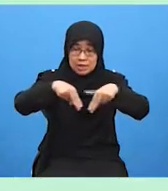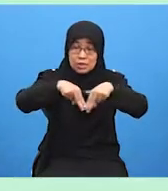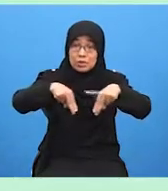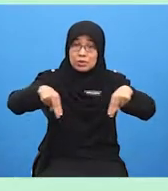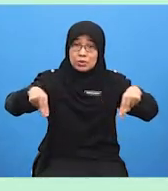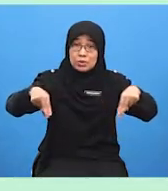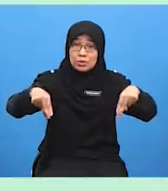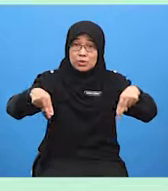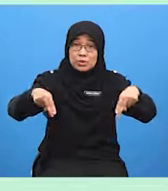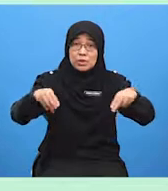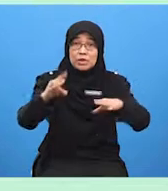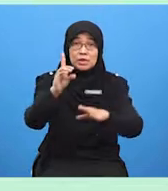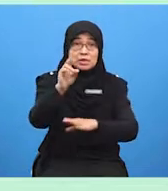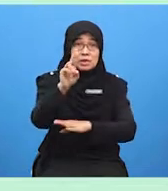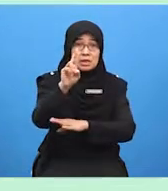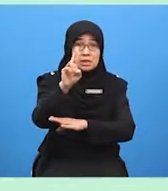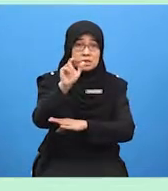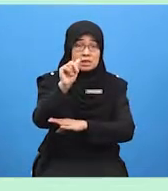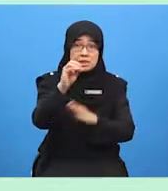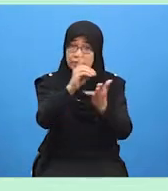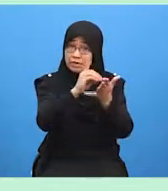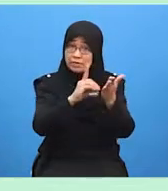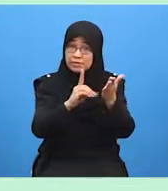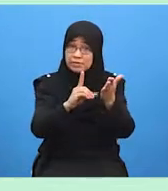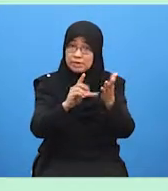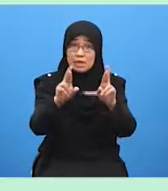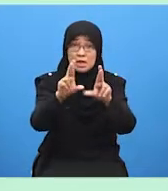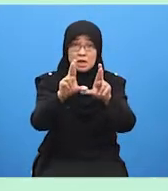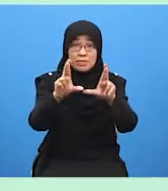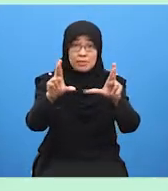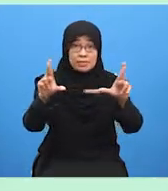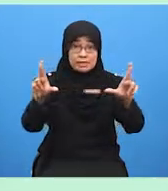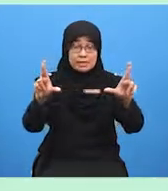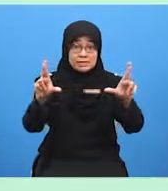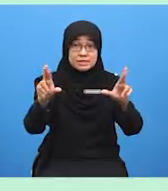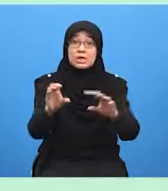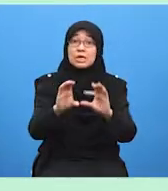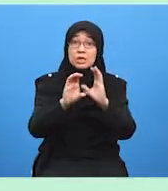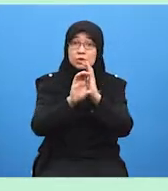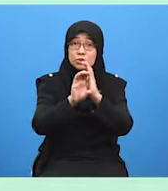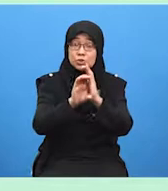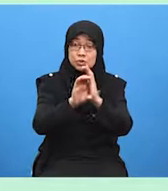Alatan mendraft pula seperti pembaris melengkung dan pembaris sesiku L.